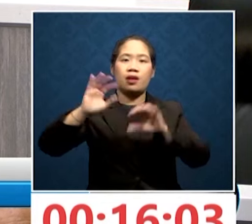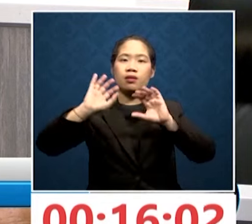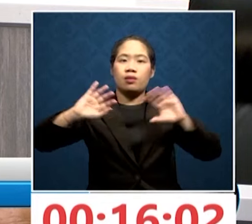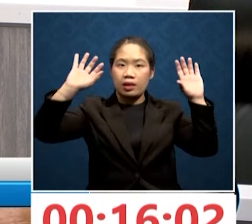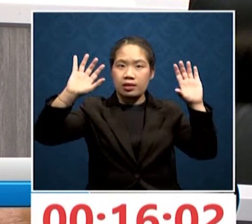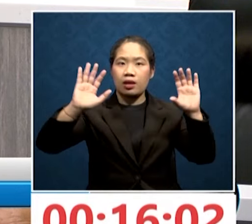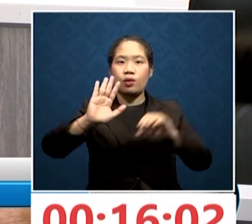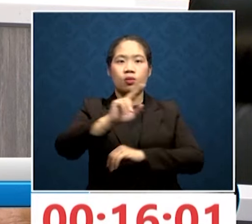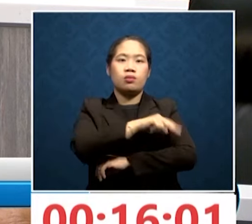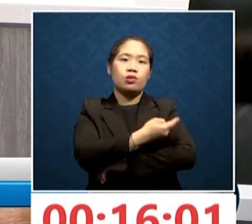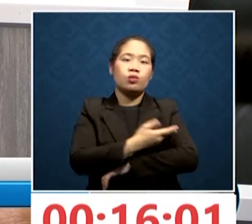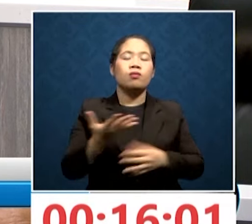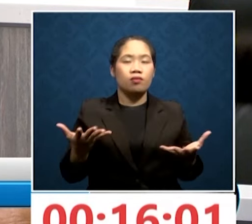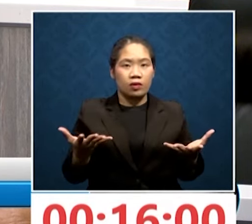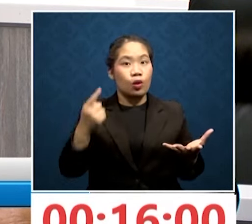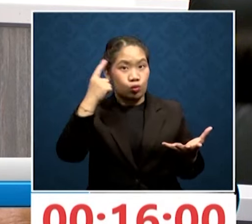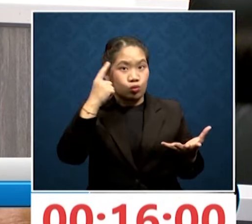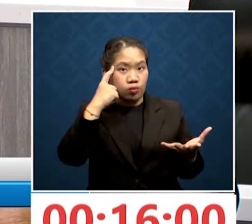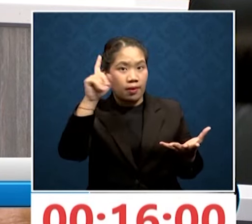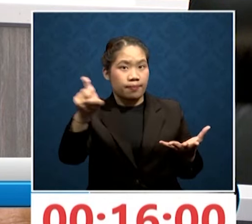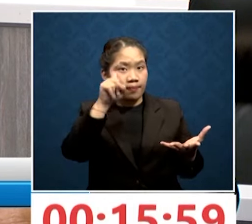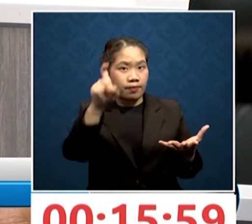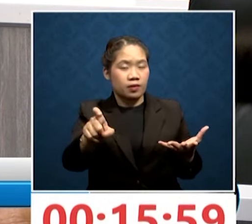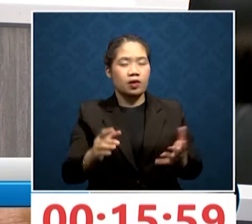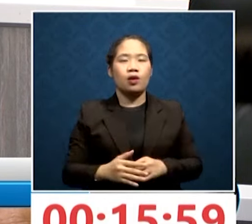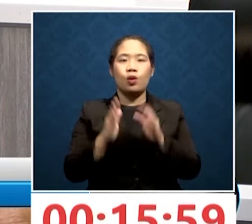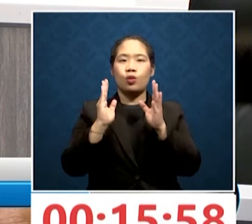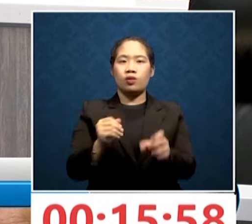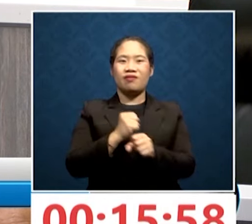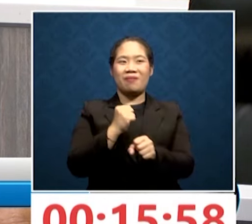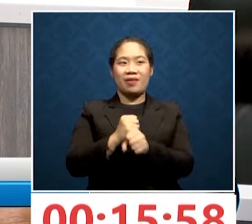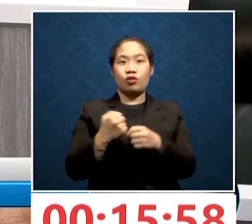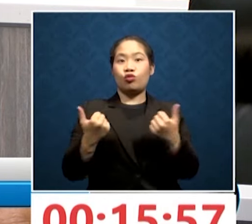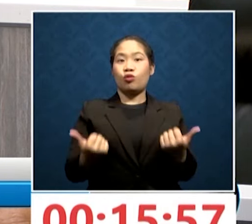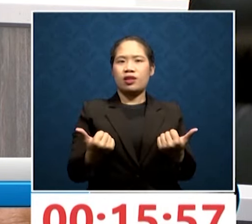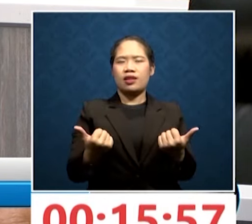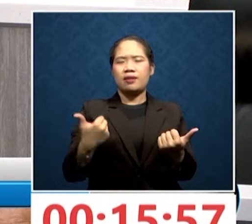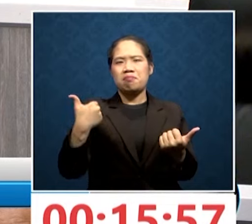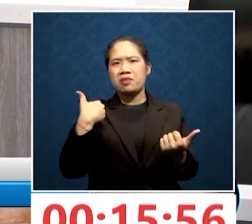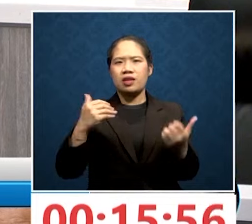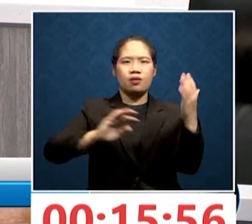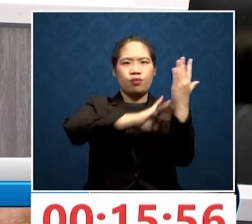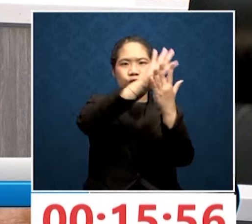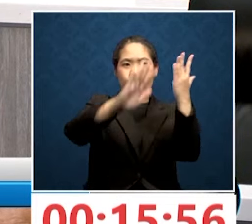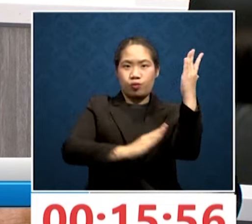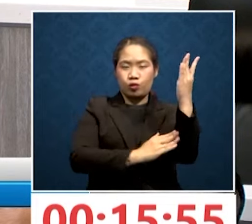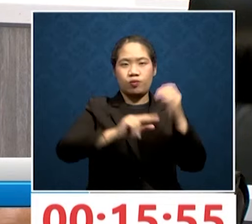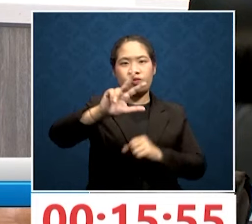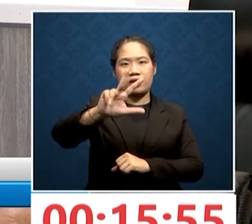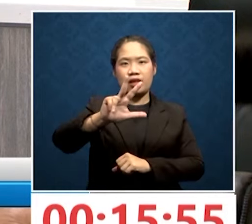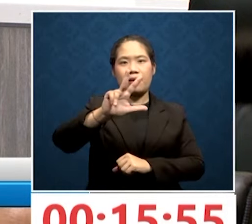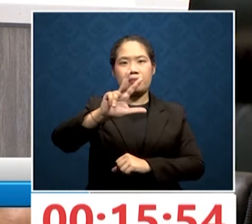านประธานทราบไหมครับกำลังคนภาครัฐของไทยเราเนี่ยในวันนี้นะครับรวมทั้งสิ้น